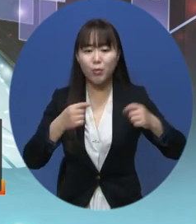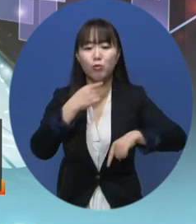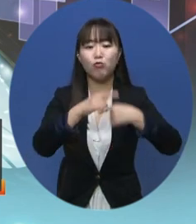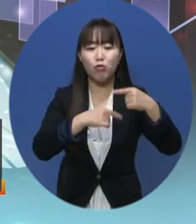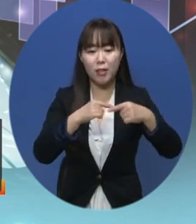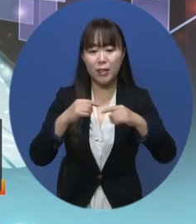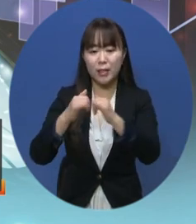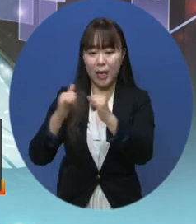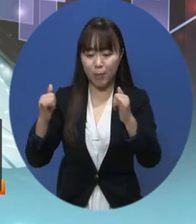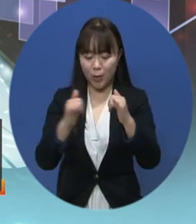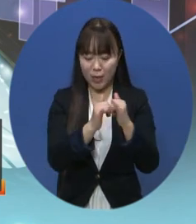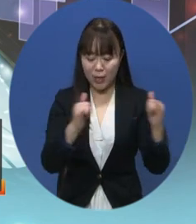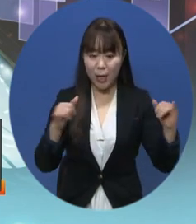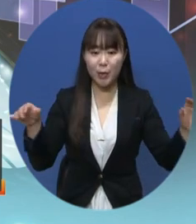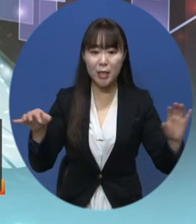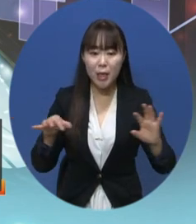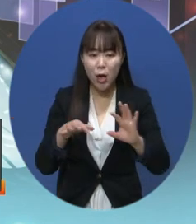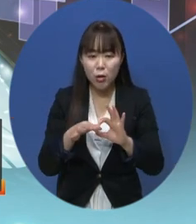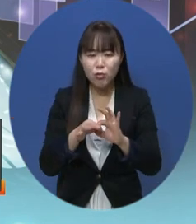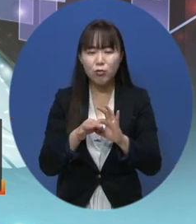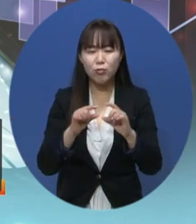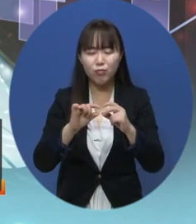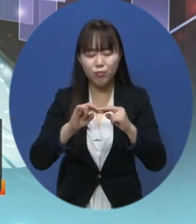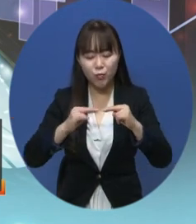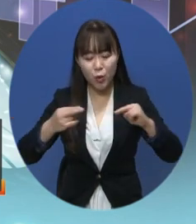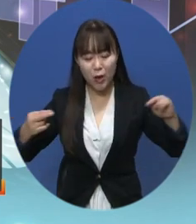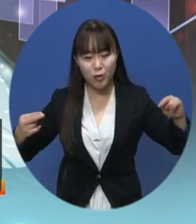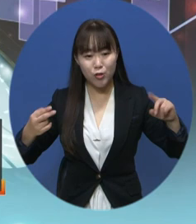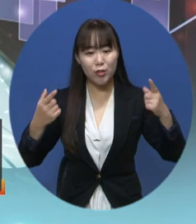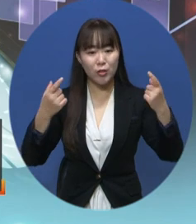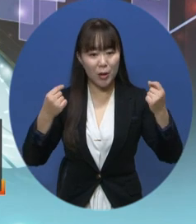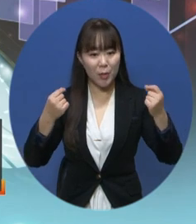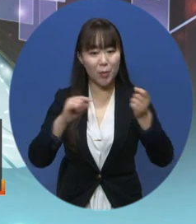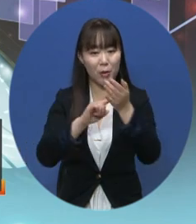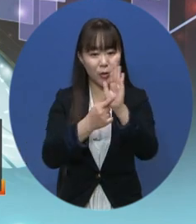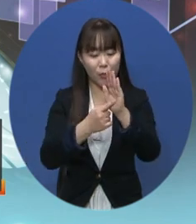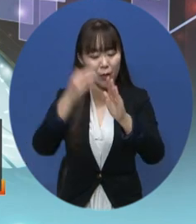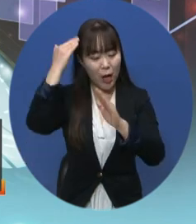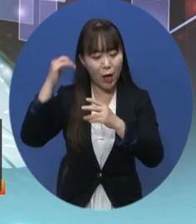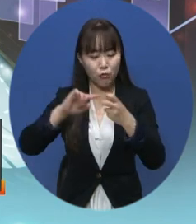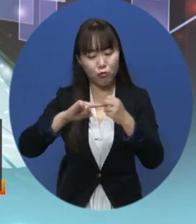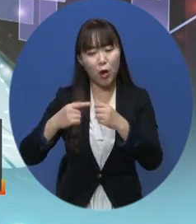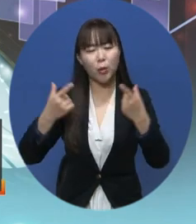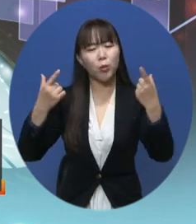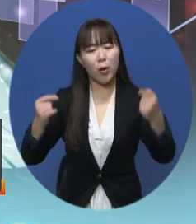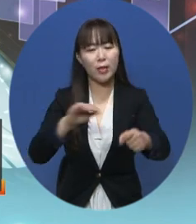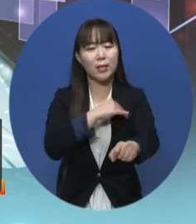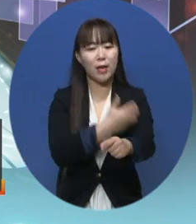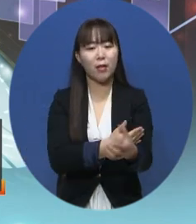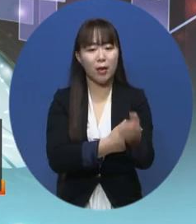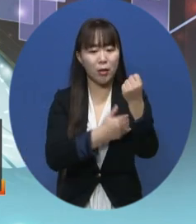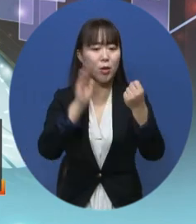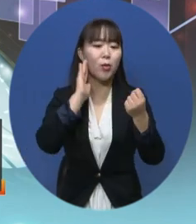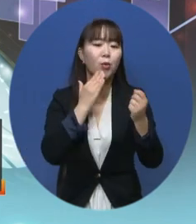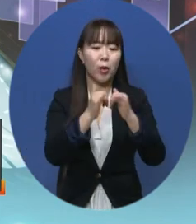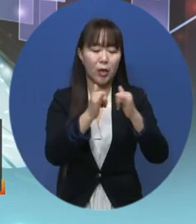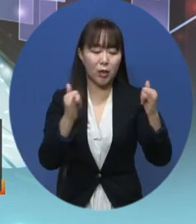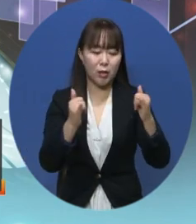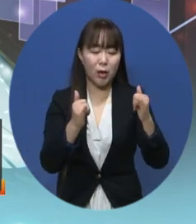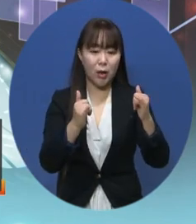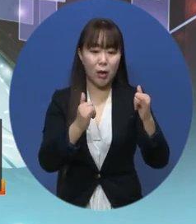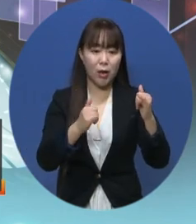사람과 사람을 이어주는 동화줄로 표현하면서 국어와 동등한 자격을 갖춘